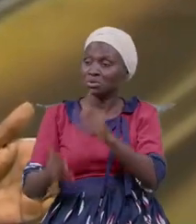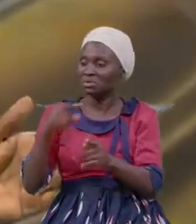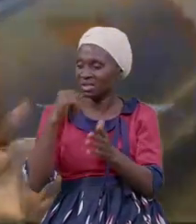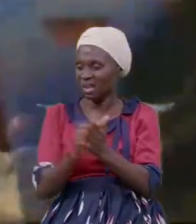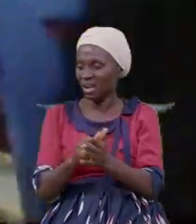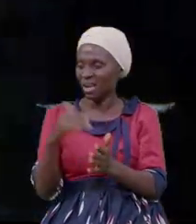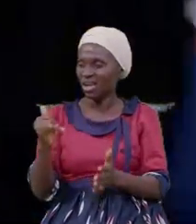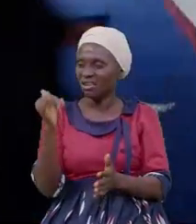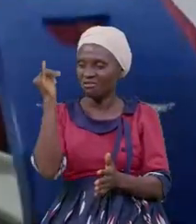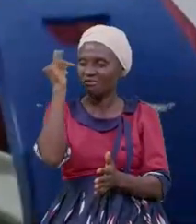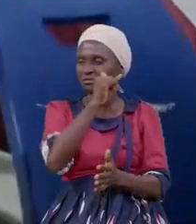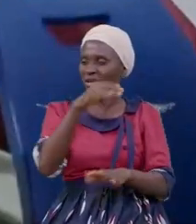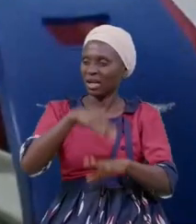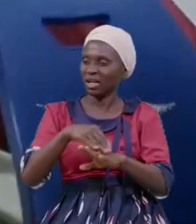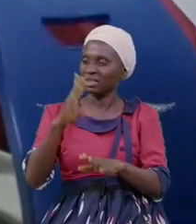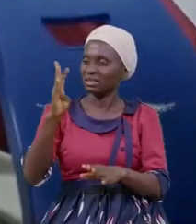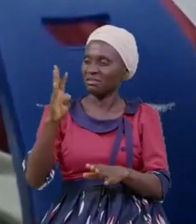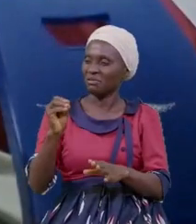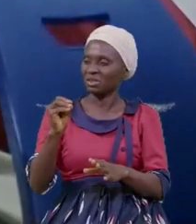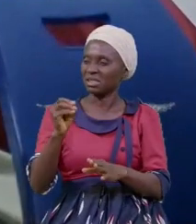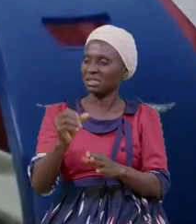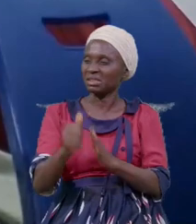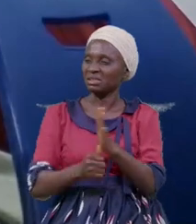dites-moi c'est un insensé à